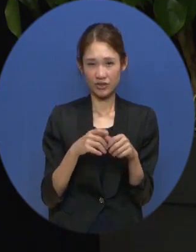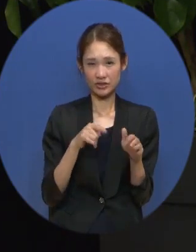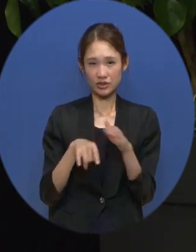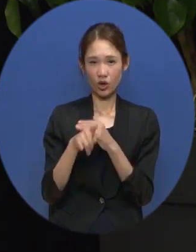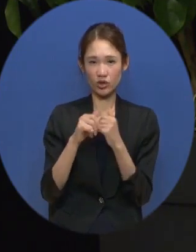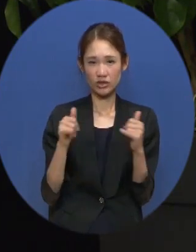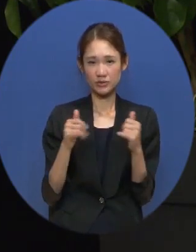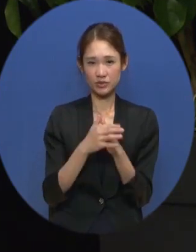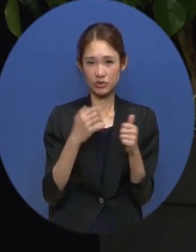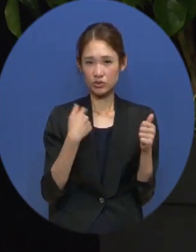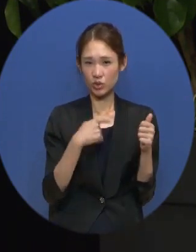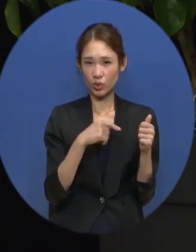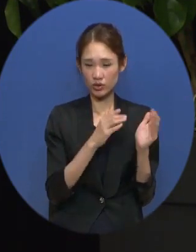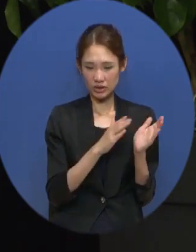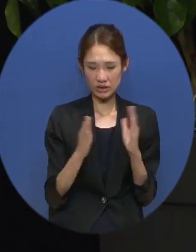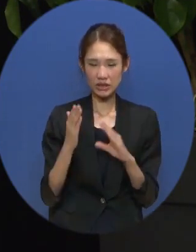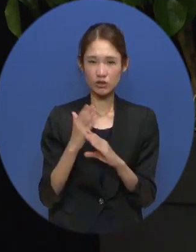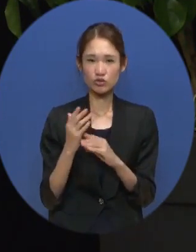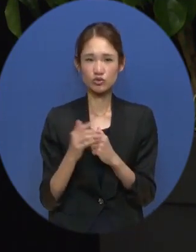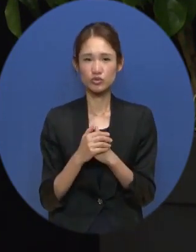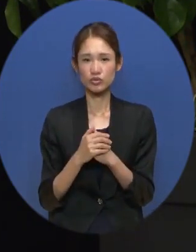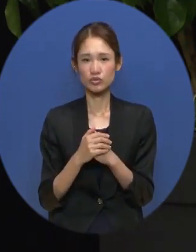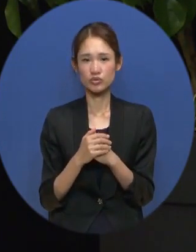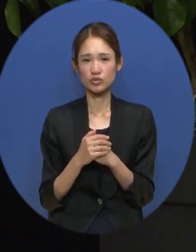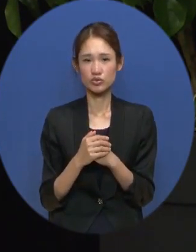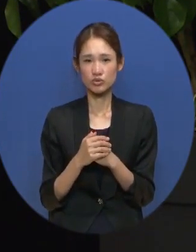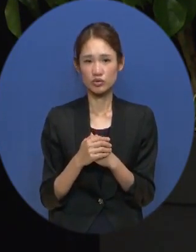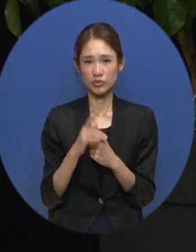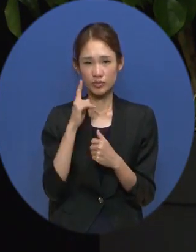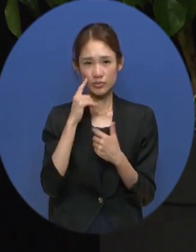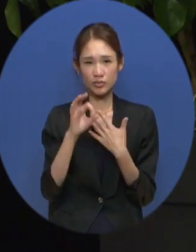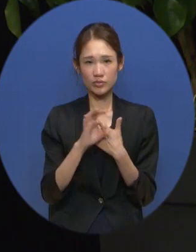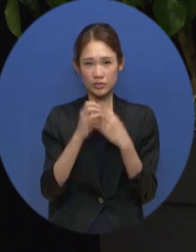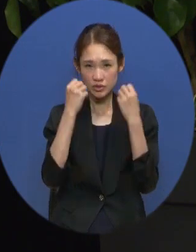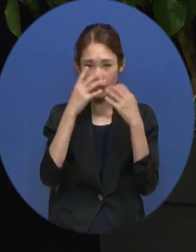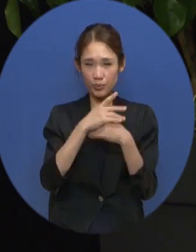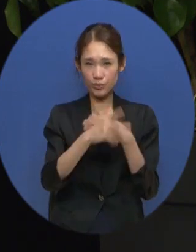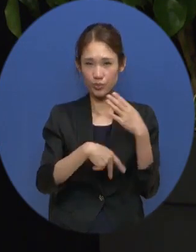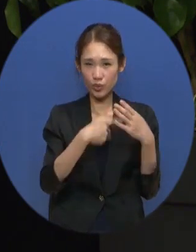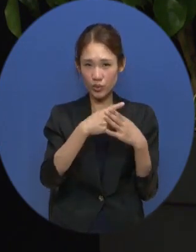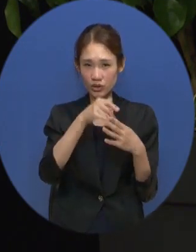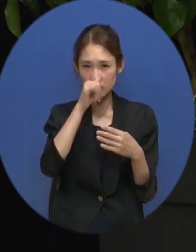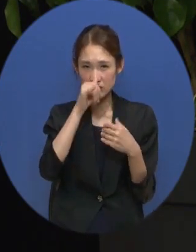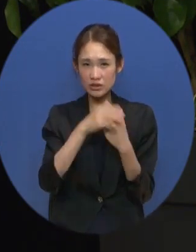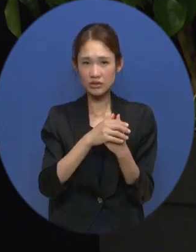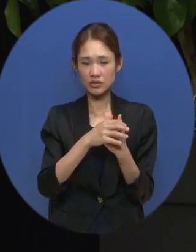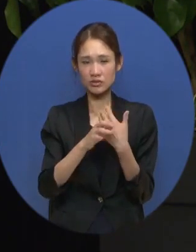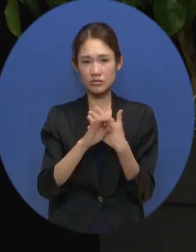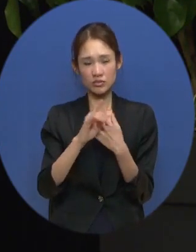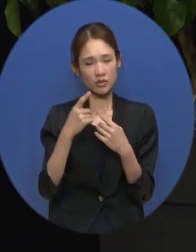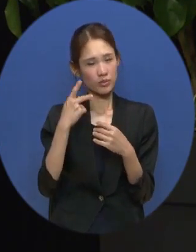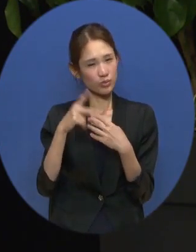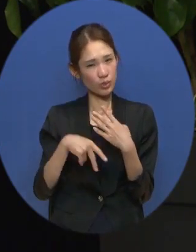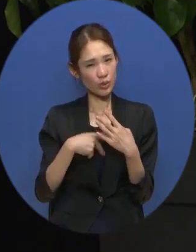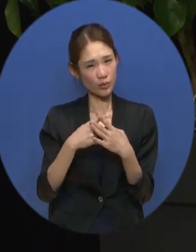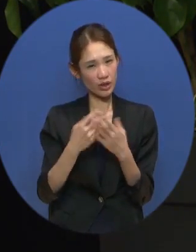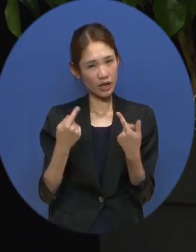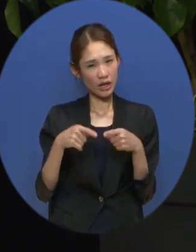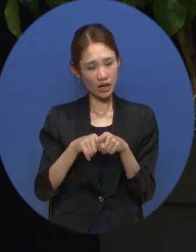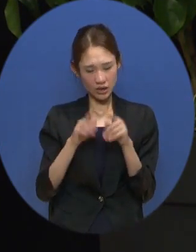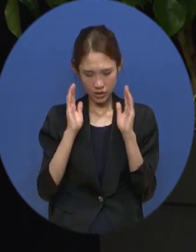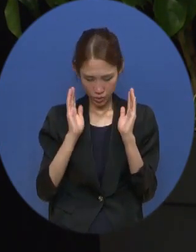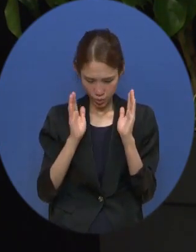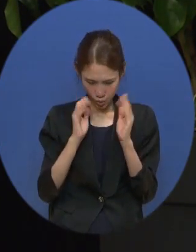선임들이 교육을 진행을 하고 있고요. 그리고 만약에 프로젝트가 이제 저희가 새로운 프로젝트가